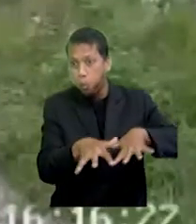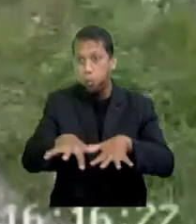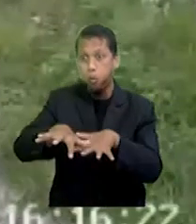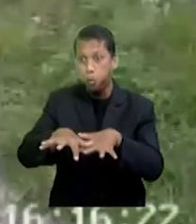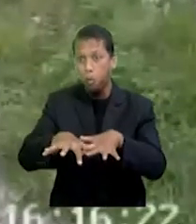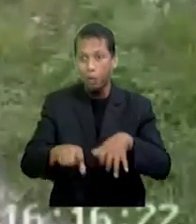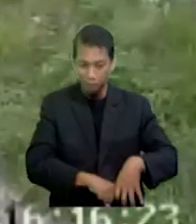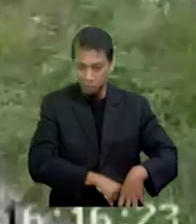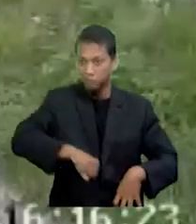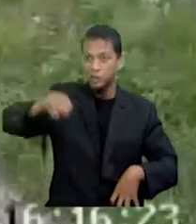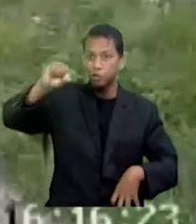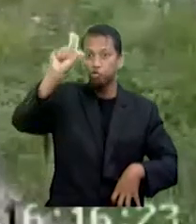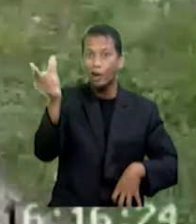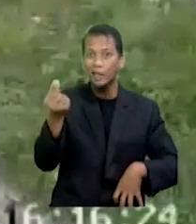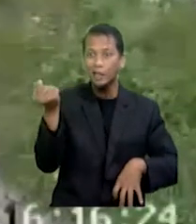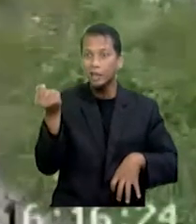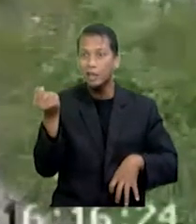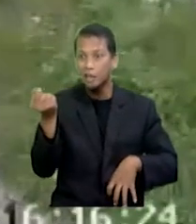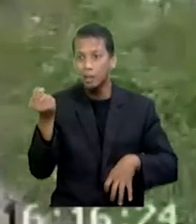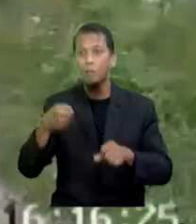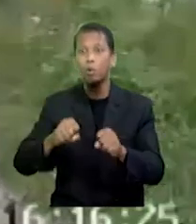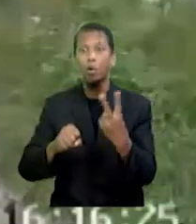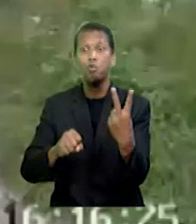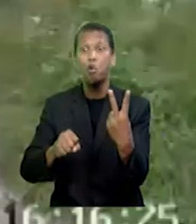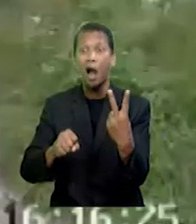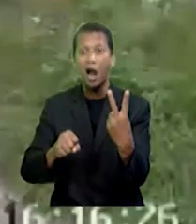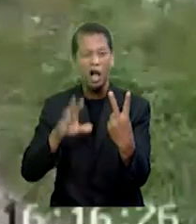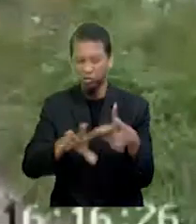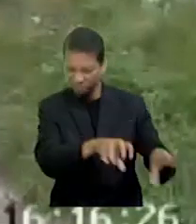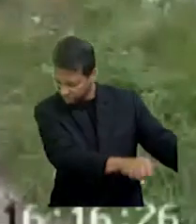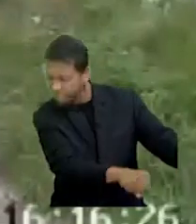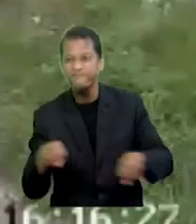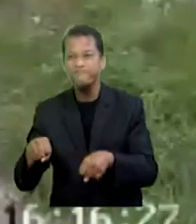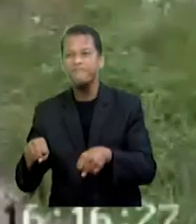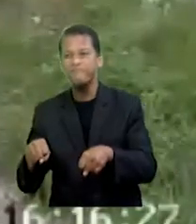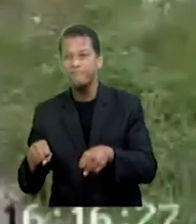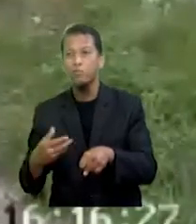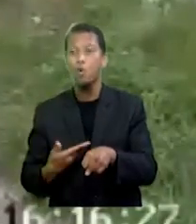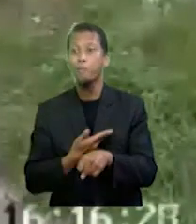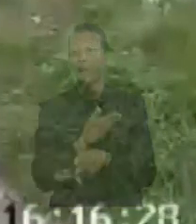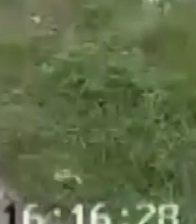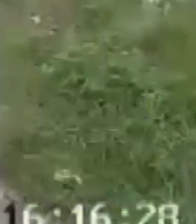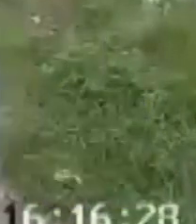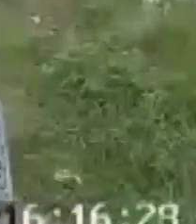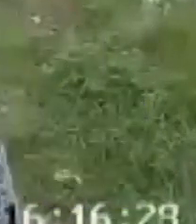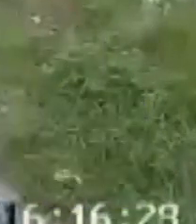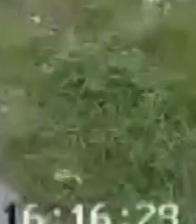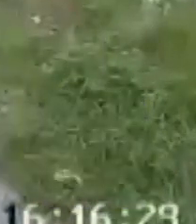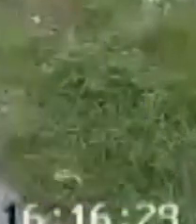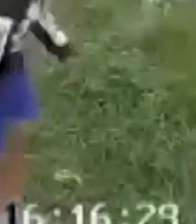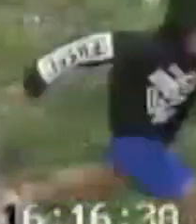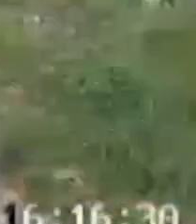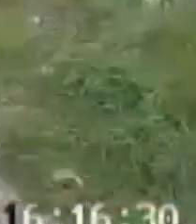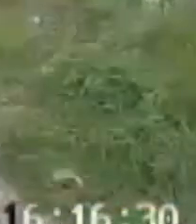dan celurit, berupaya merampas dua sepeda motor yang dikendari korban FH dan temannya yang masih remaja. Aksi perampasan motor